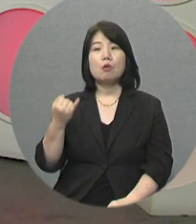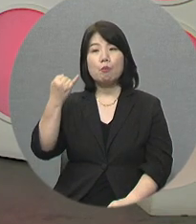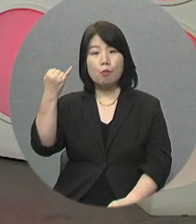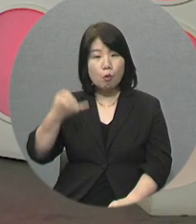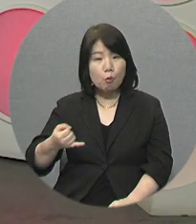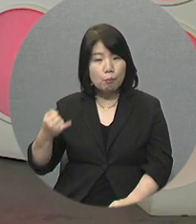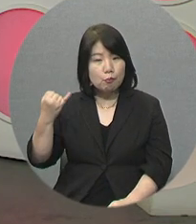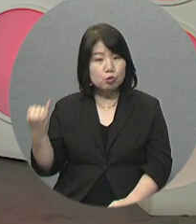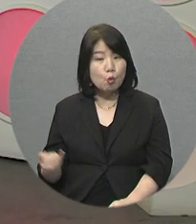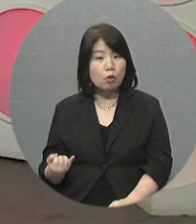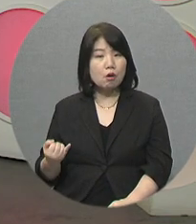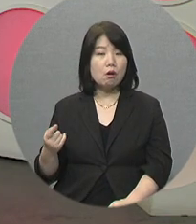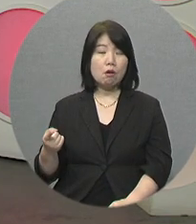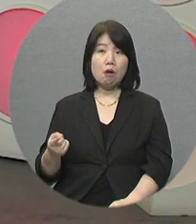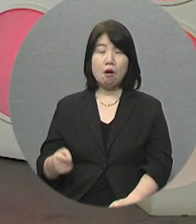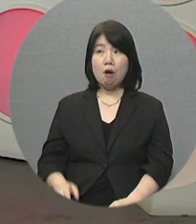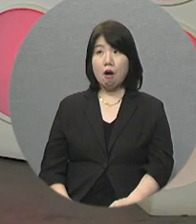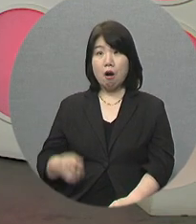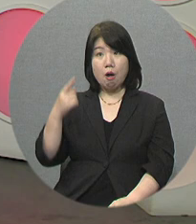상상도 못할 일이었습니다.